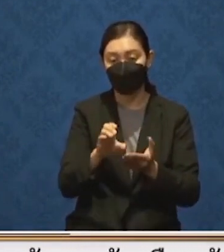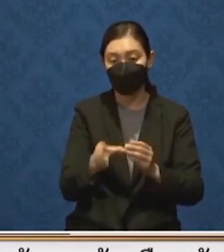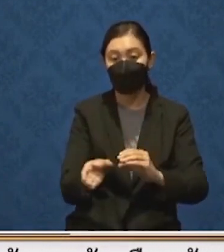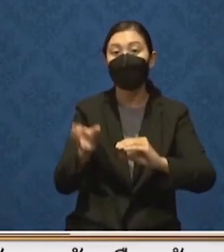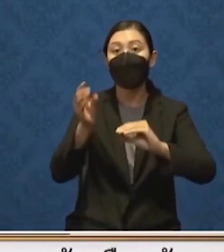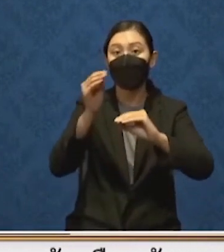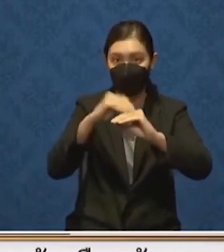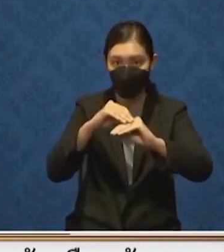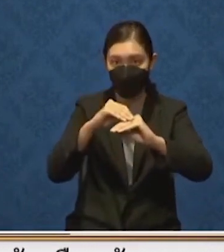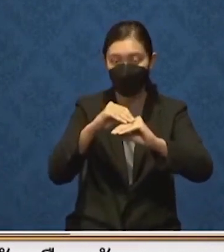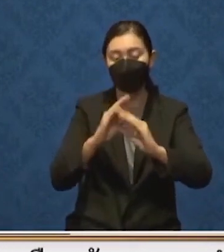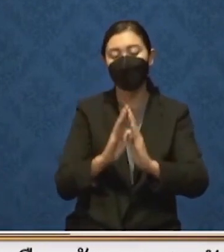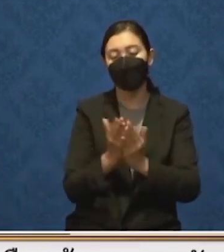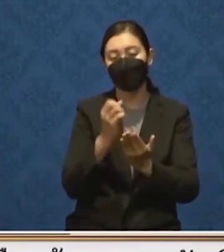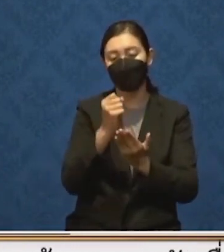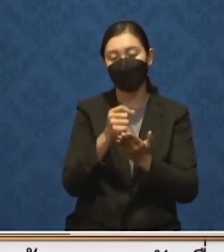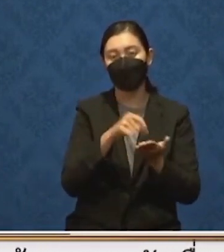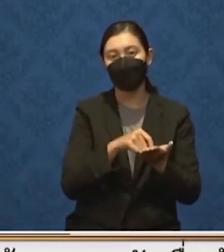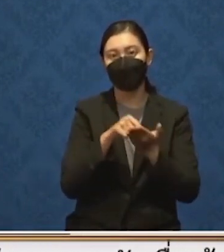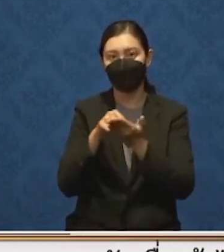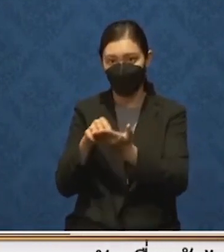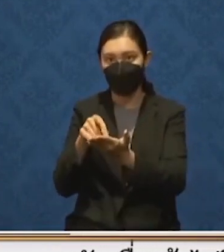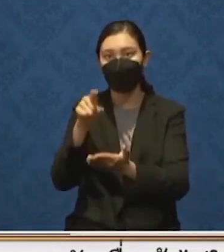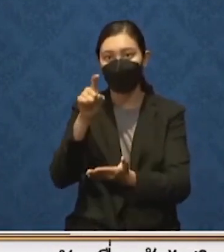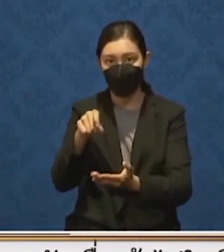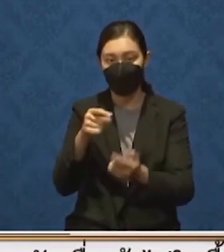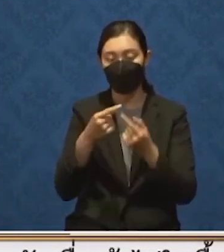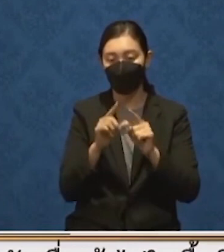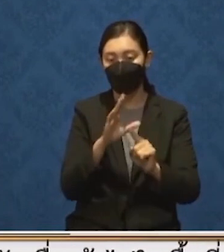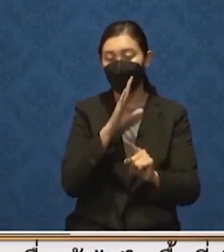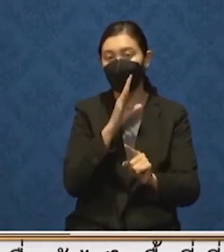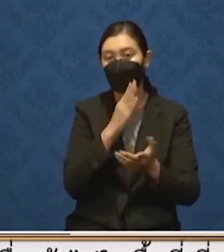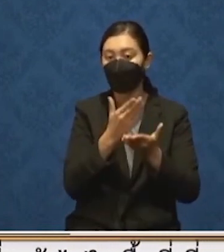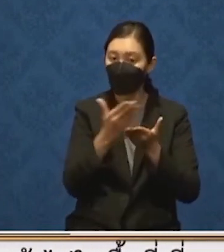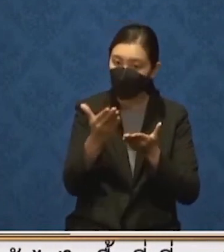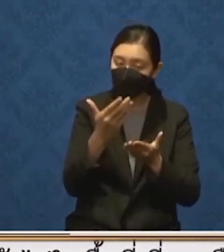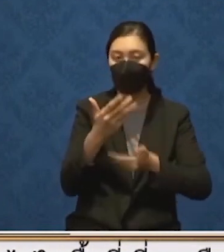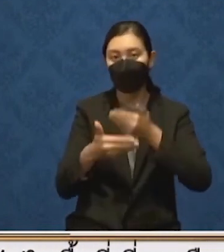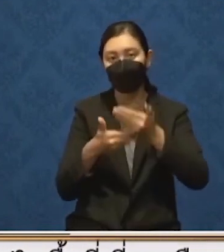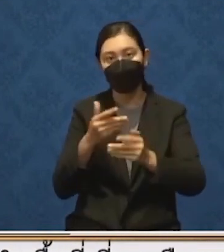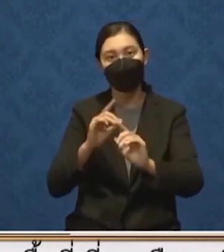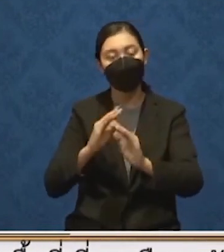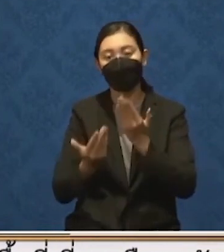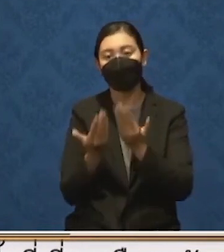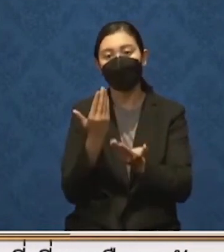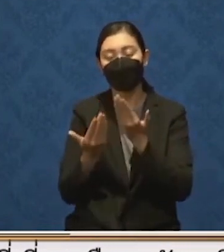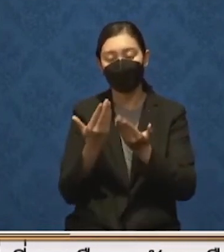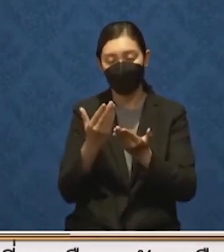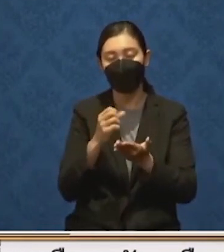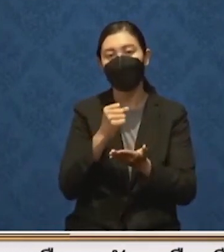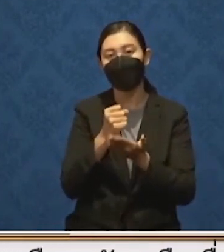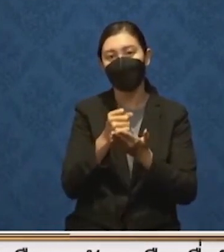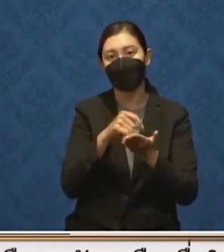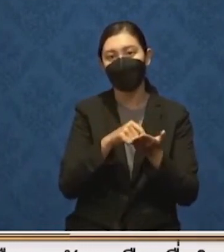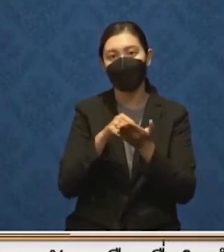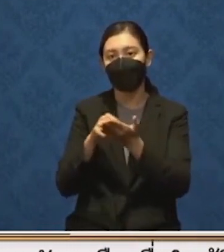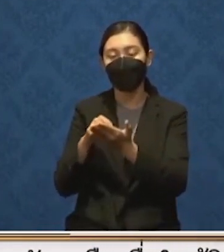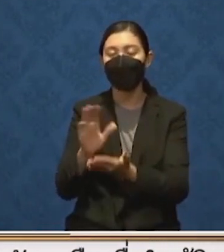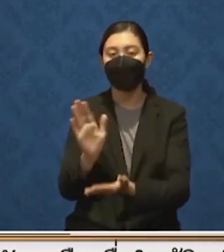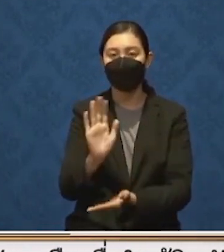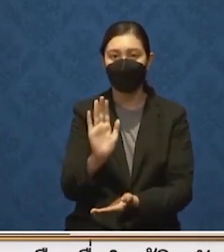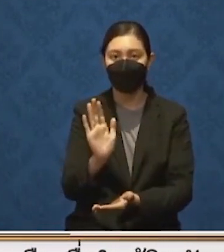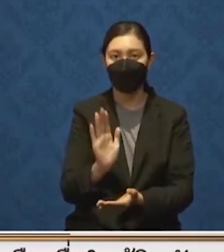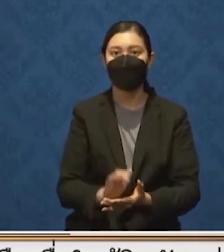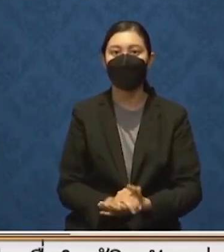ส่นใกรณีที่นมการโอวพ้รวีขายไม่ต้ยืนลมีหลษารอยทเห็นทั้หมดเข้